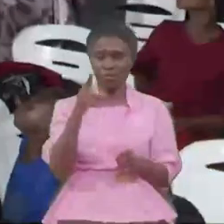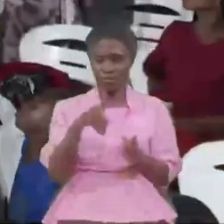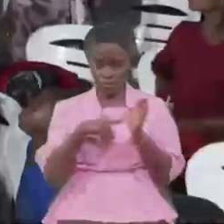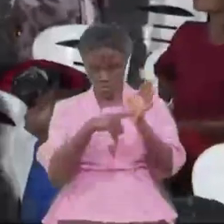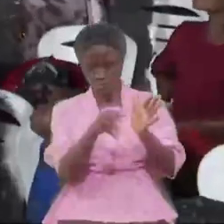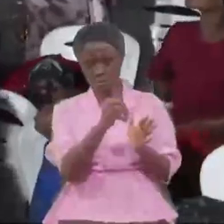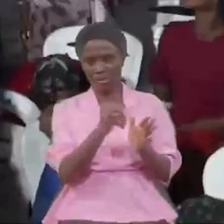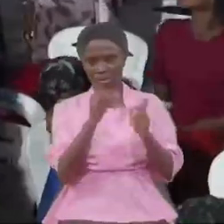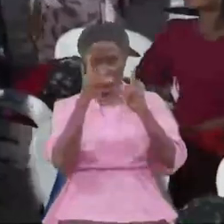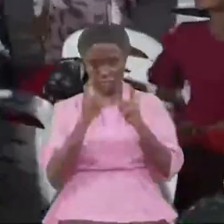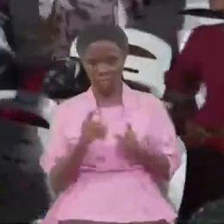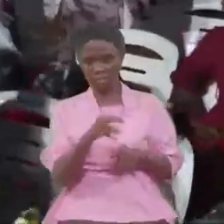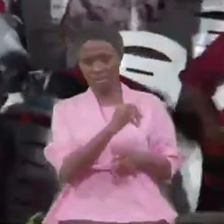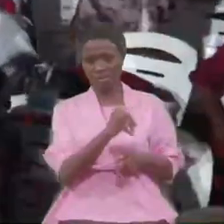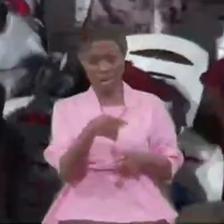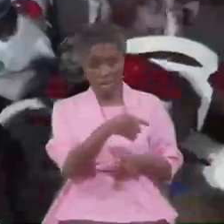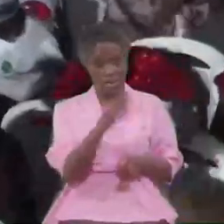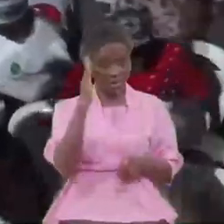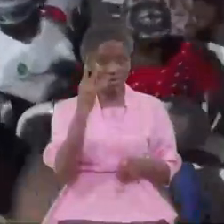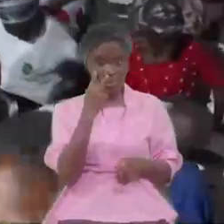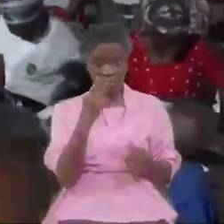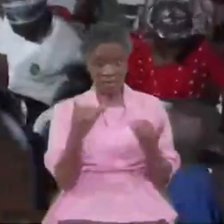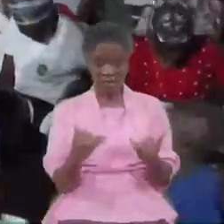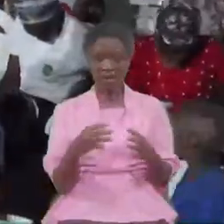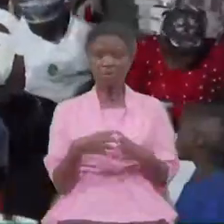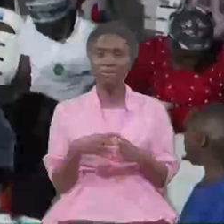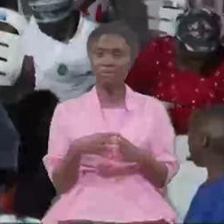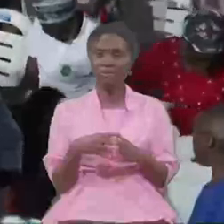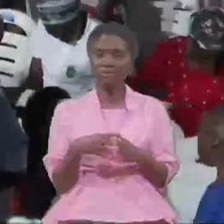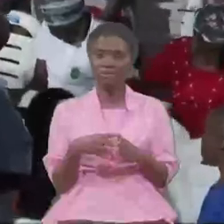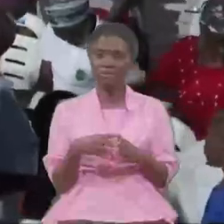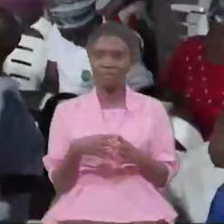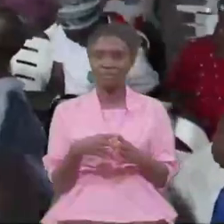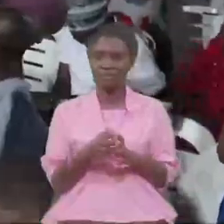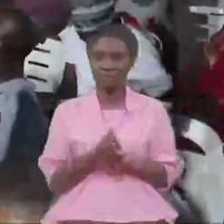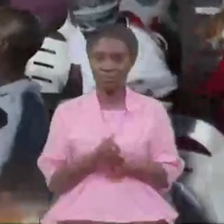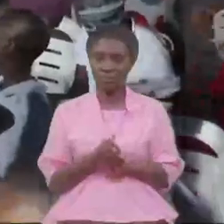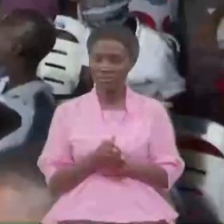Celui qui ne pouvait pas voir, montrez-lui quelque chose, la personne va voir maintenant.